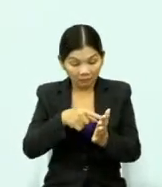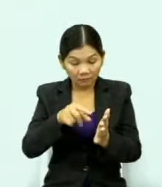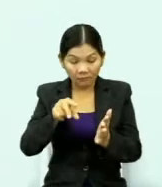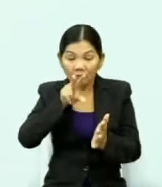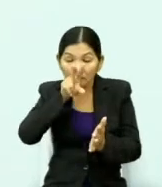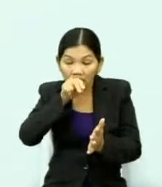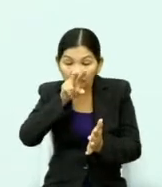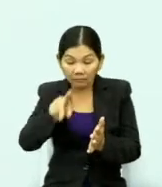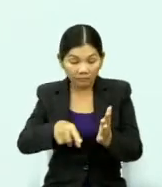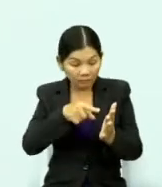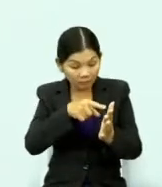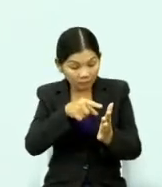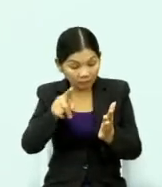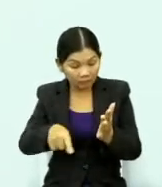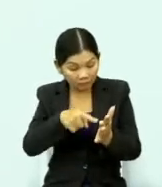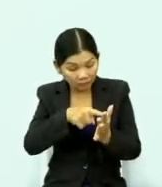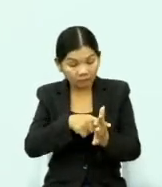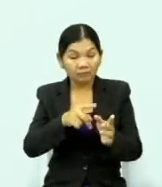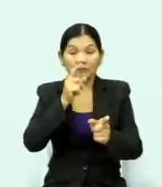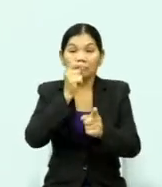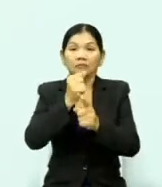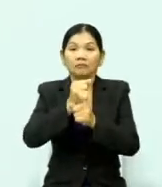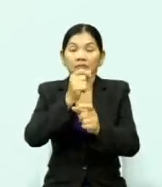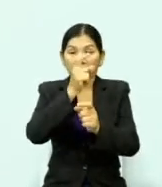Quát thơ vậy con nó.